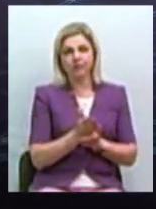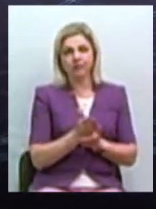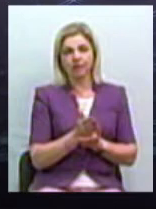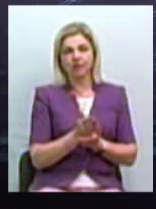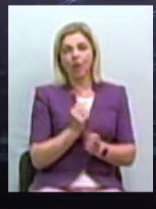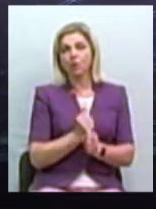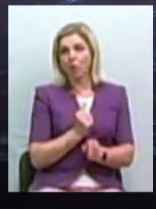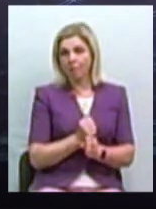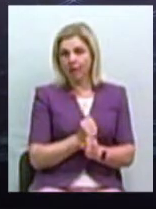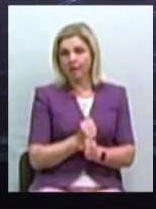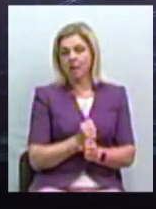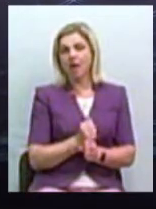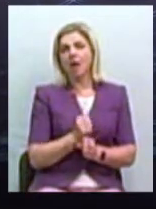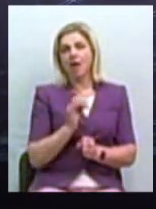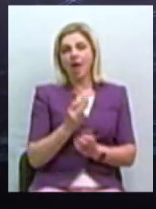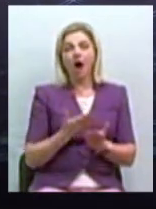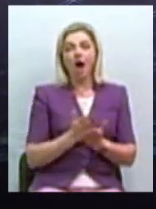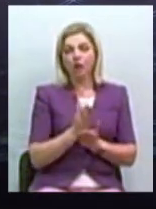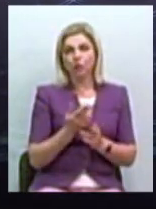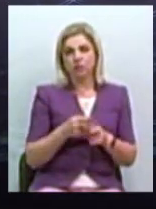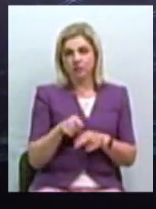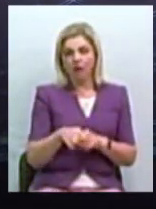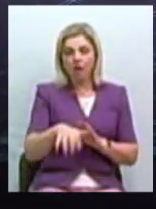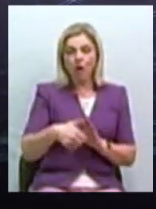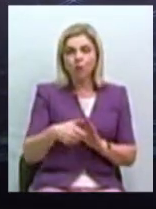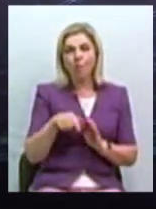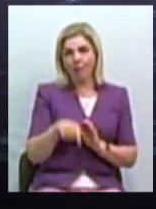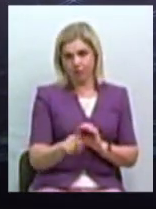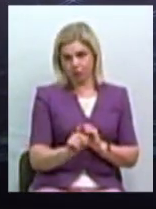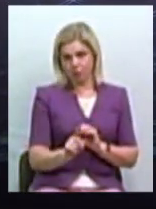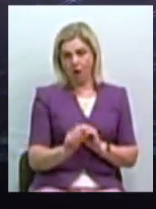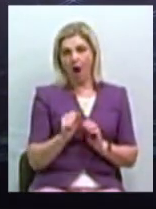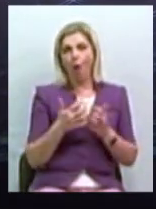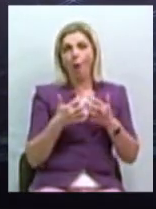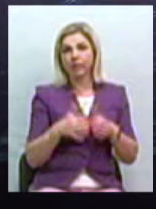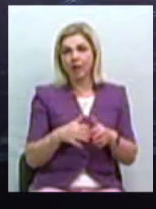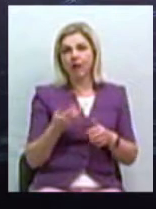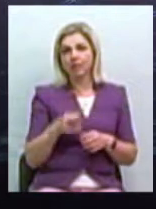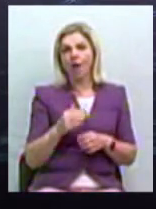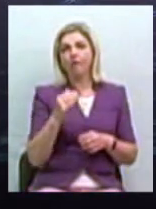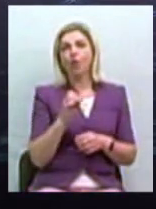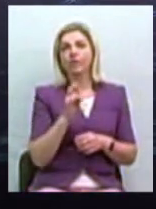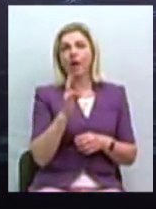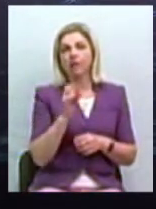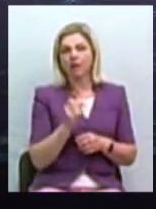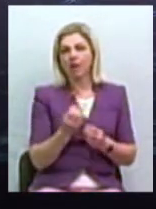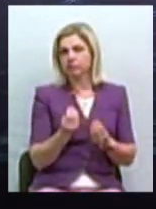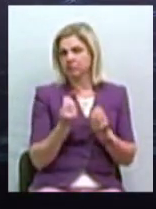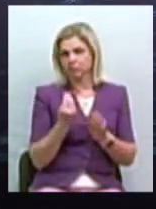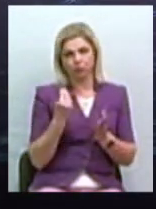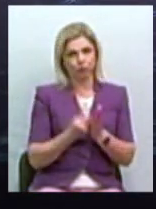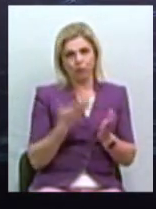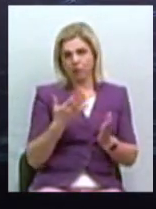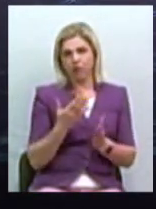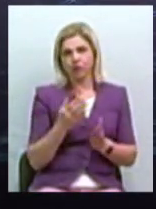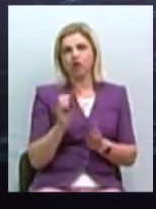геодезію зробити, там картографію цього об'єкта, розкопати щось. Тому що обладнання для фонтанів, воно коштує значно дорожче,